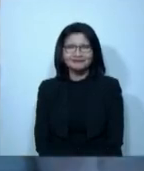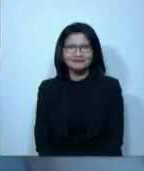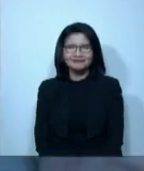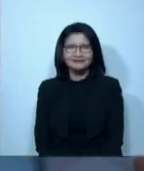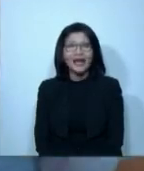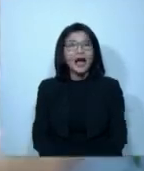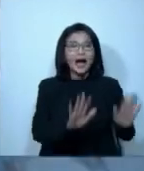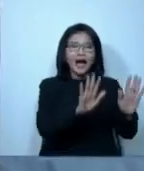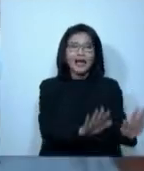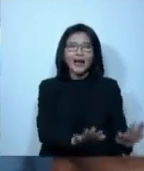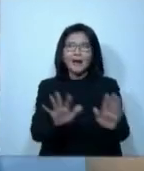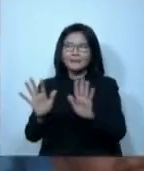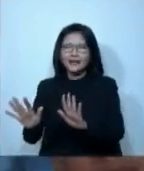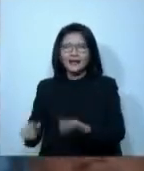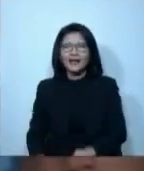Para tenang.